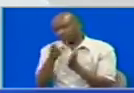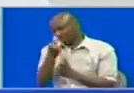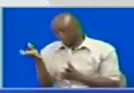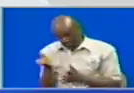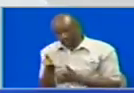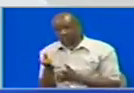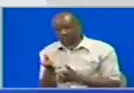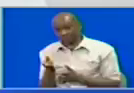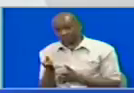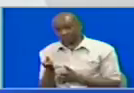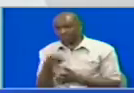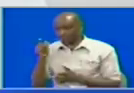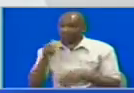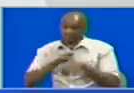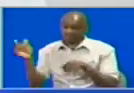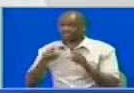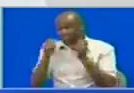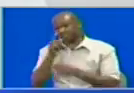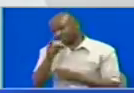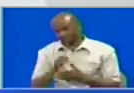ambayo yanaumiza hiyo timu.